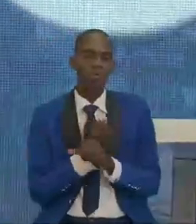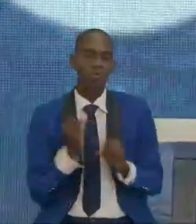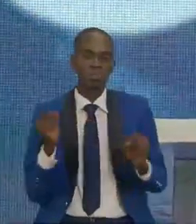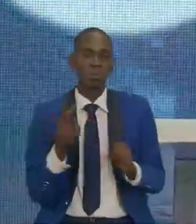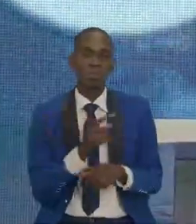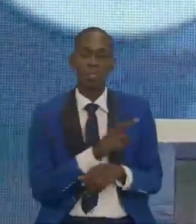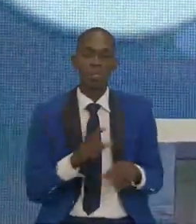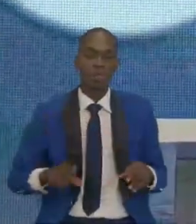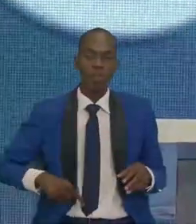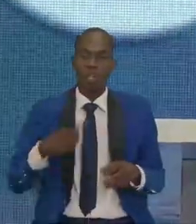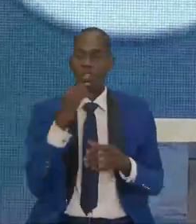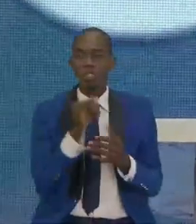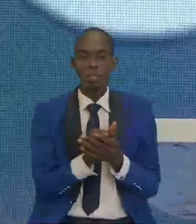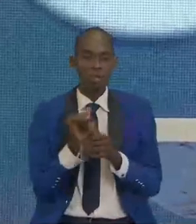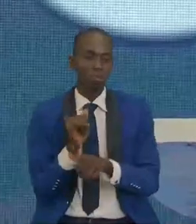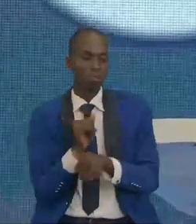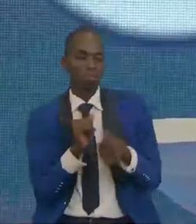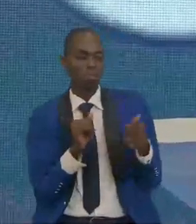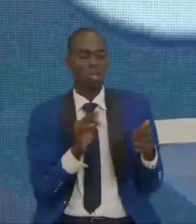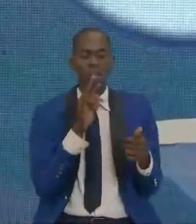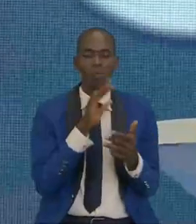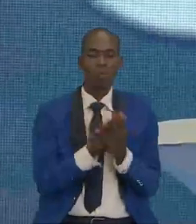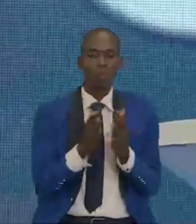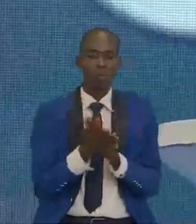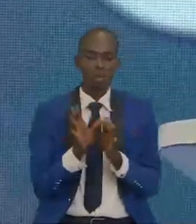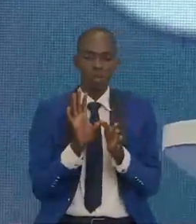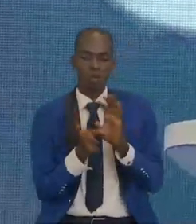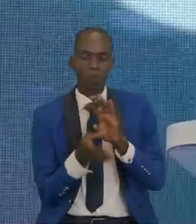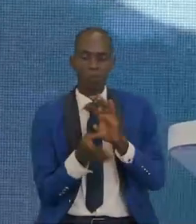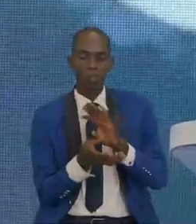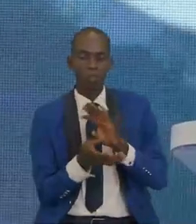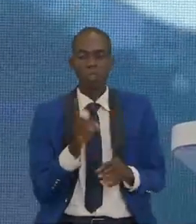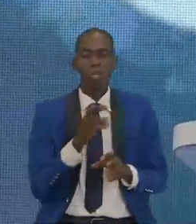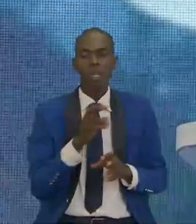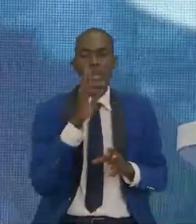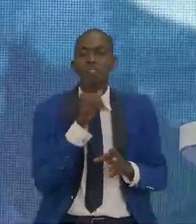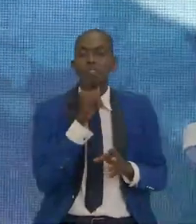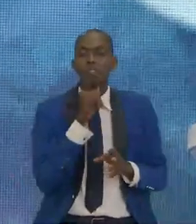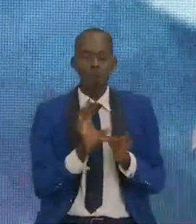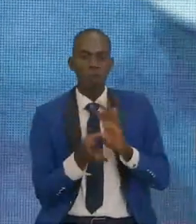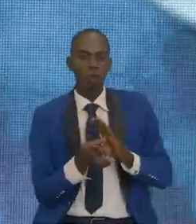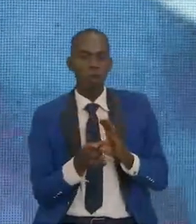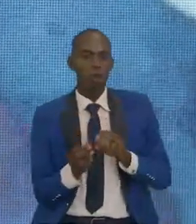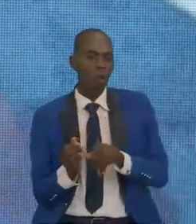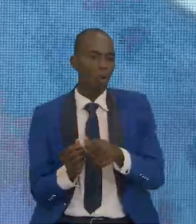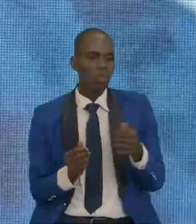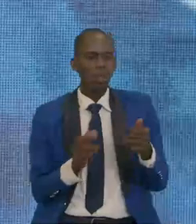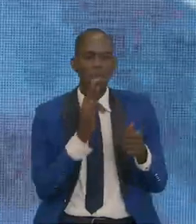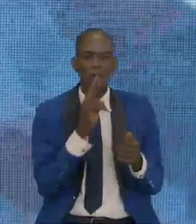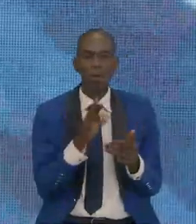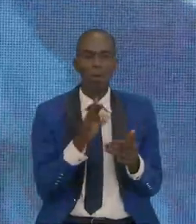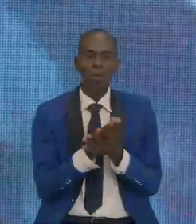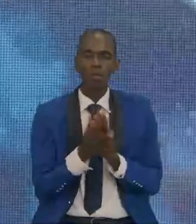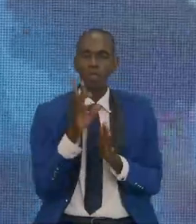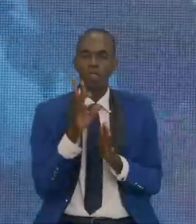Pendant que certains sont sauvés, eux ne sont pas sauvés. Pendant que certains se convertissent, eux ne